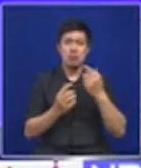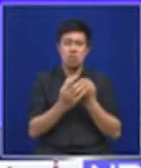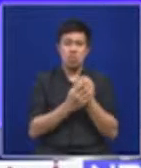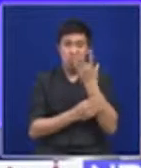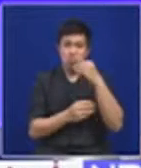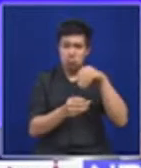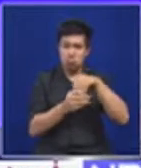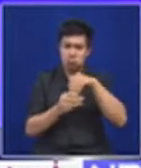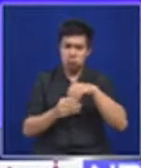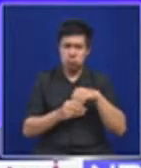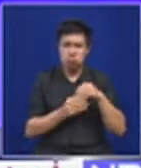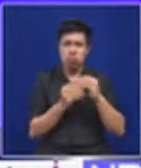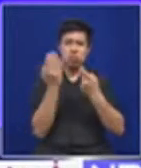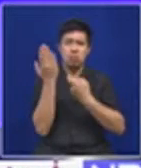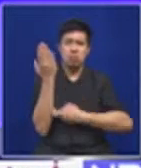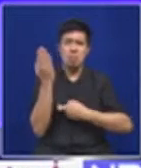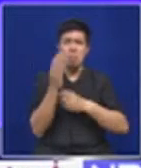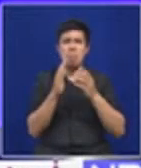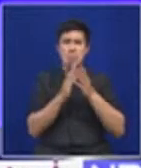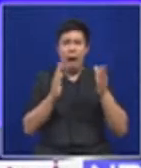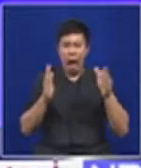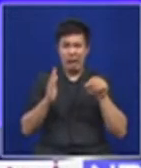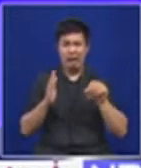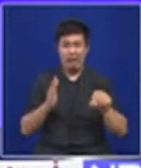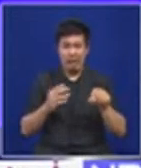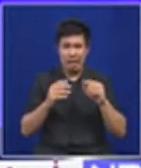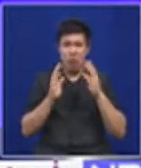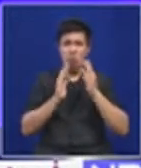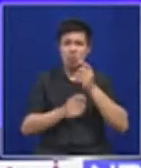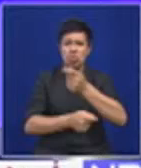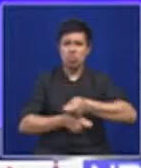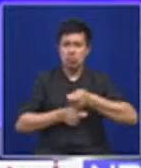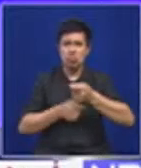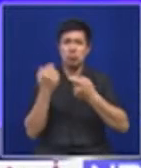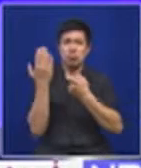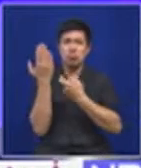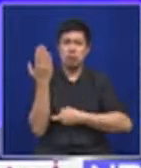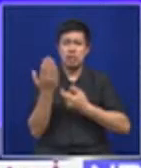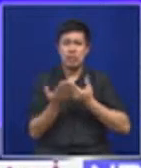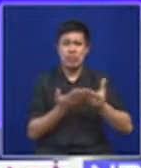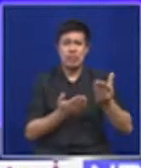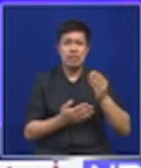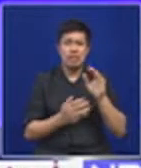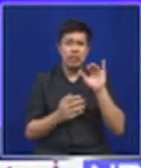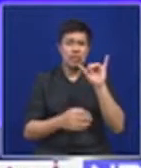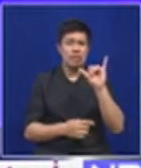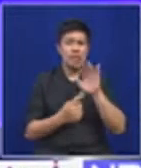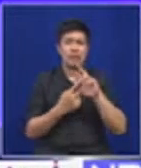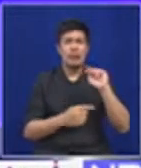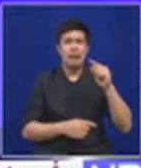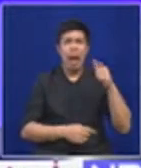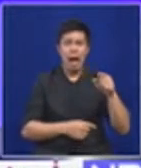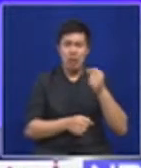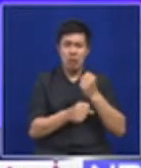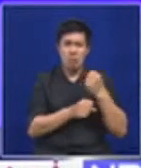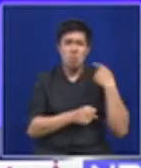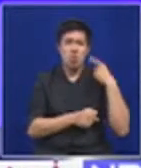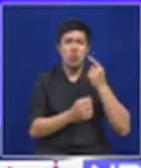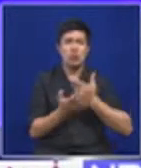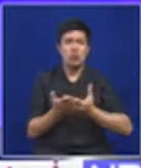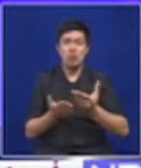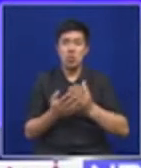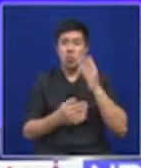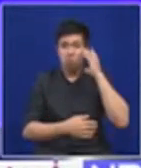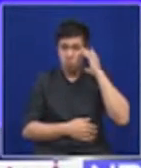ากันอย่างแพร่หลายนอกจากแนวทางในการช่วยเหลือเกษตรกรชาวสวนยางพาราในการรับซื้อยางเพื่อที่จะนำมาใช้ประโยชน์ภายในประเทศแล้